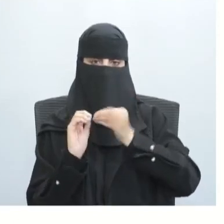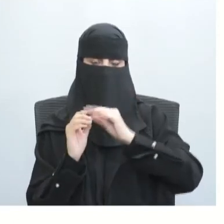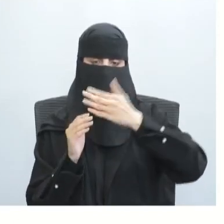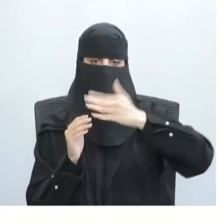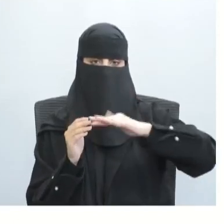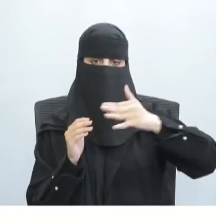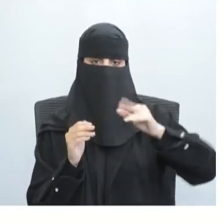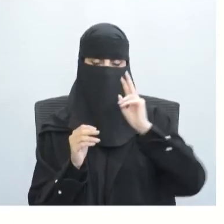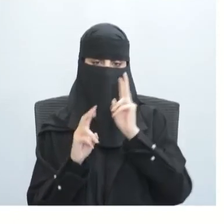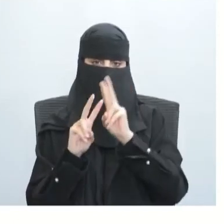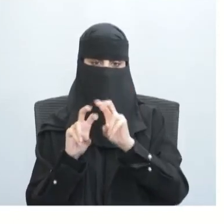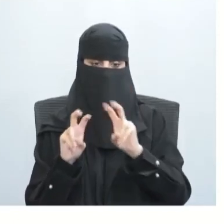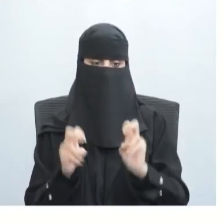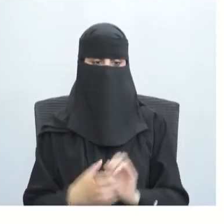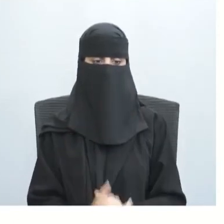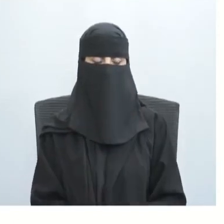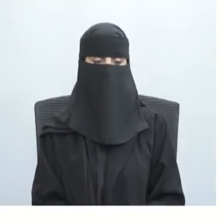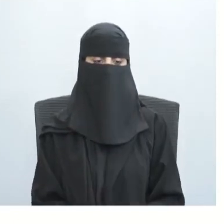اللوني كلر جرين